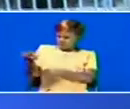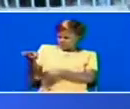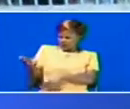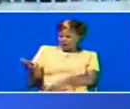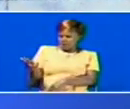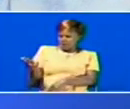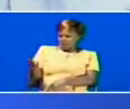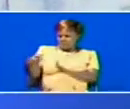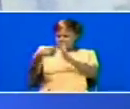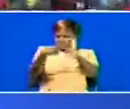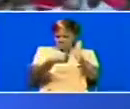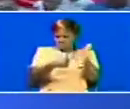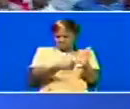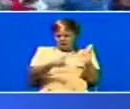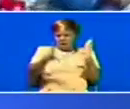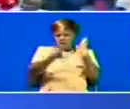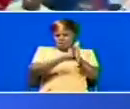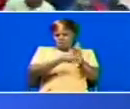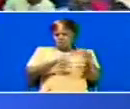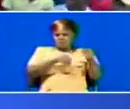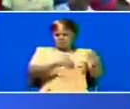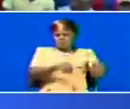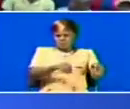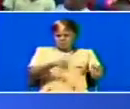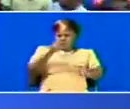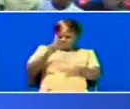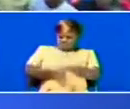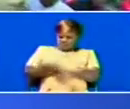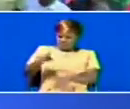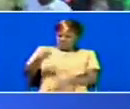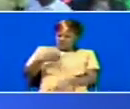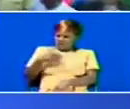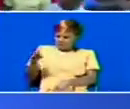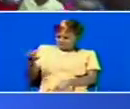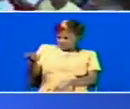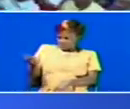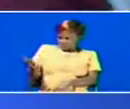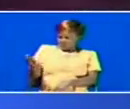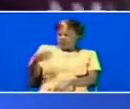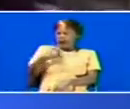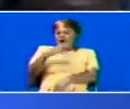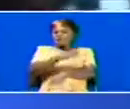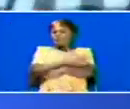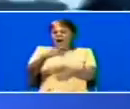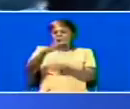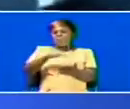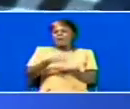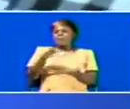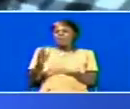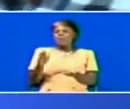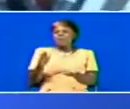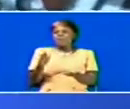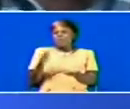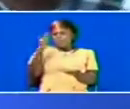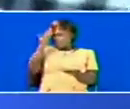kwa mikakati ya sheria. Akishika ile bunduki, akiwa na risasi, ana nguvu kukupiku, kukushinda.